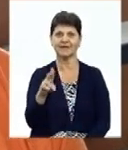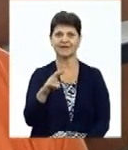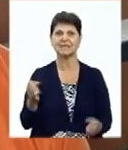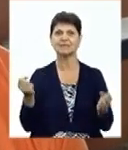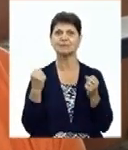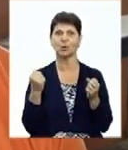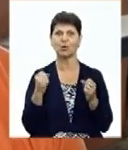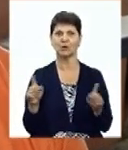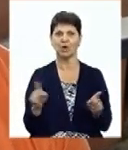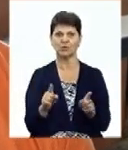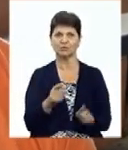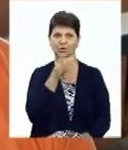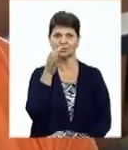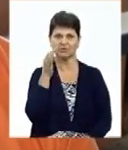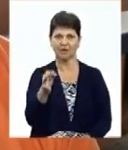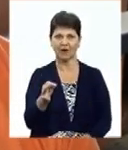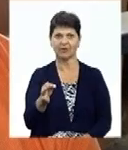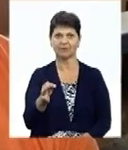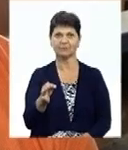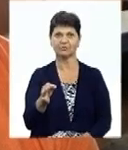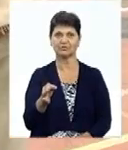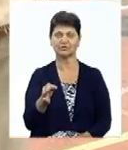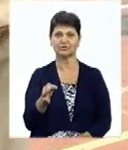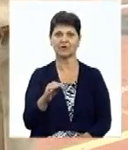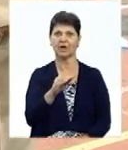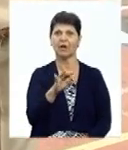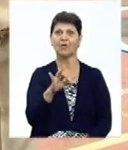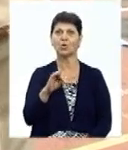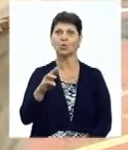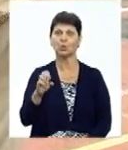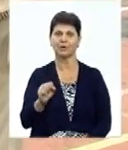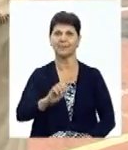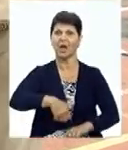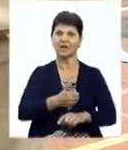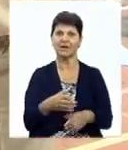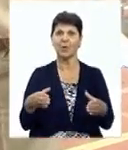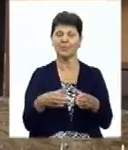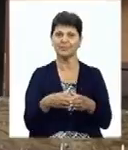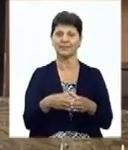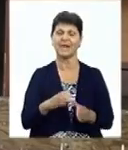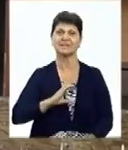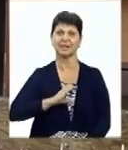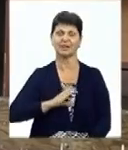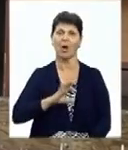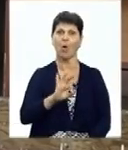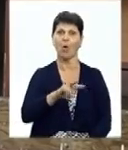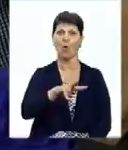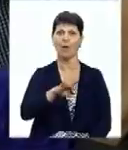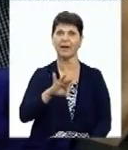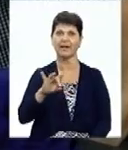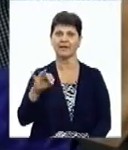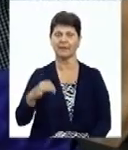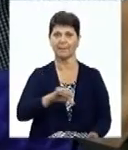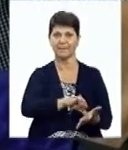спорту, що, як то кажуть, потрібна все-таки фортуна. Голова аргкомітету спартакіади Михайло Олійник стверджує, на